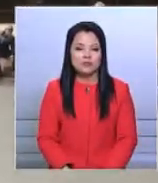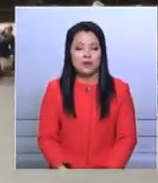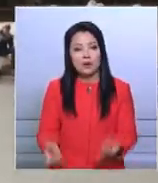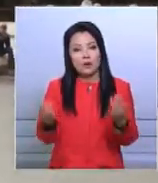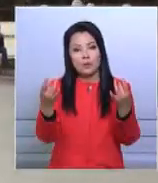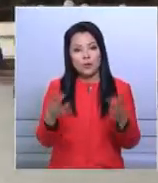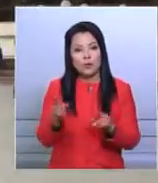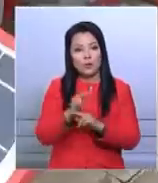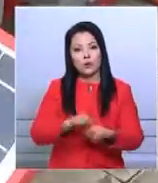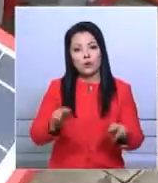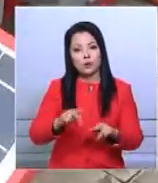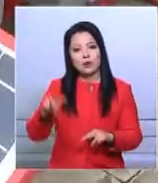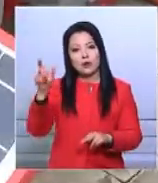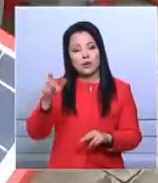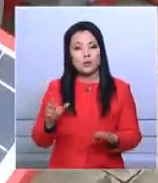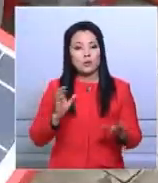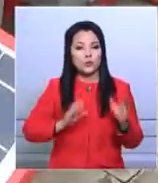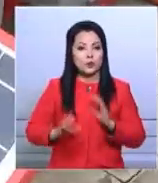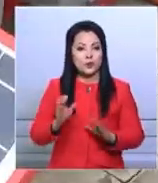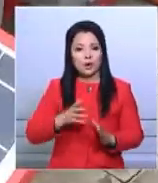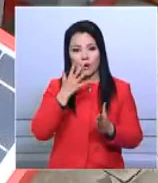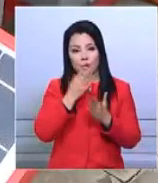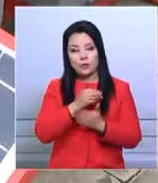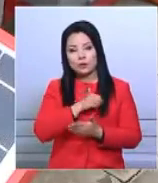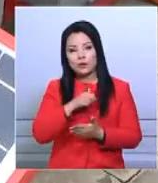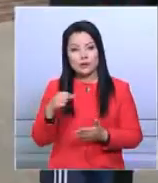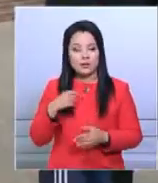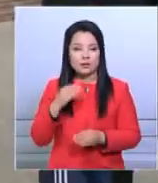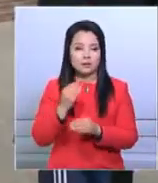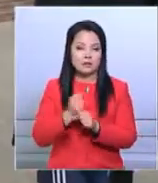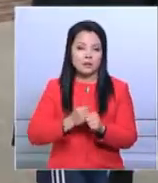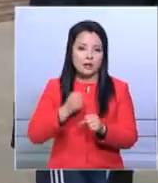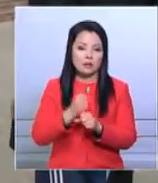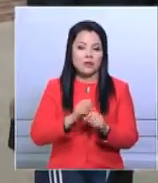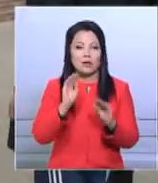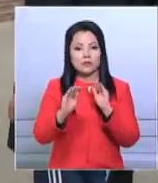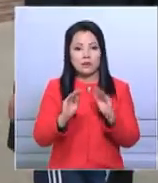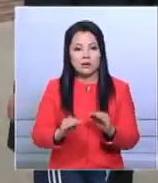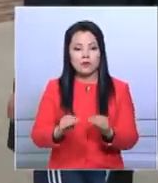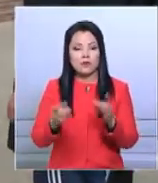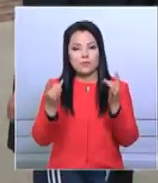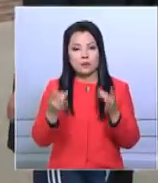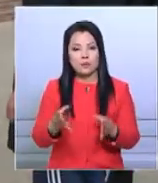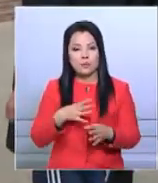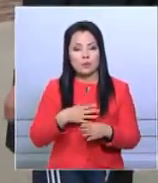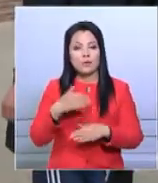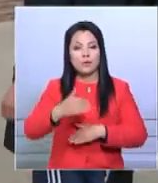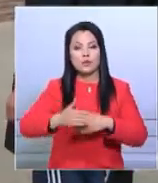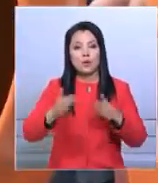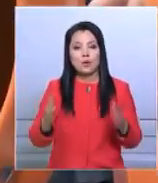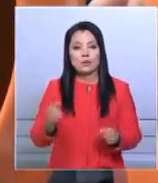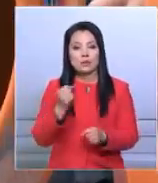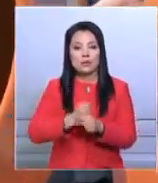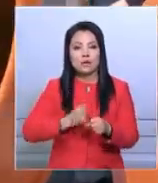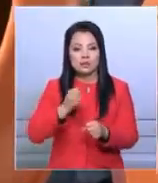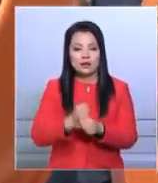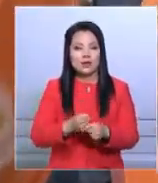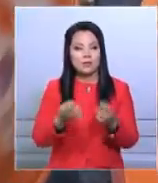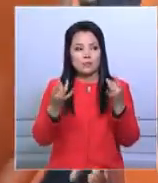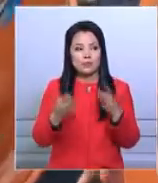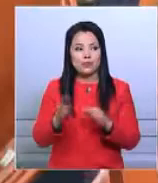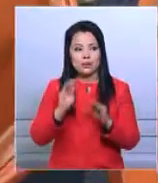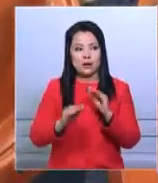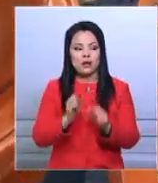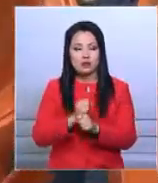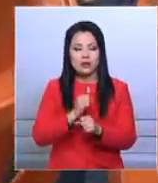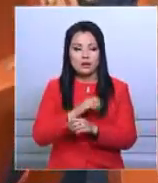Қарапайым оқытушыдан дәріс алған студенттерді өз бетінше күн көзінен қуат алатын қондырғымен жұмыс істейтін бетон қарғыш құрылғы құрастырып шығыпты. Ол